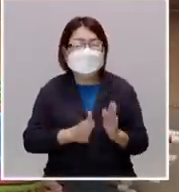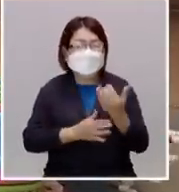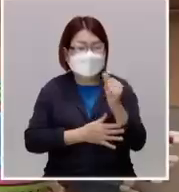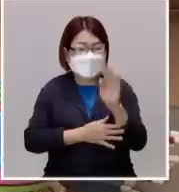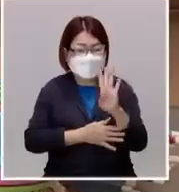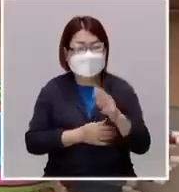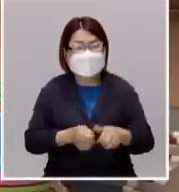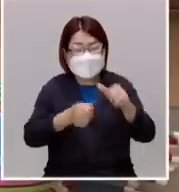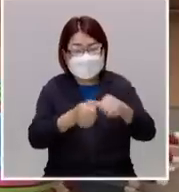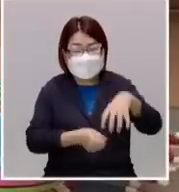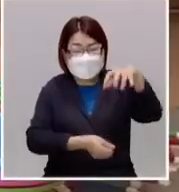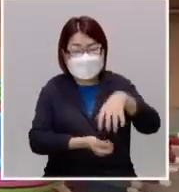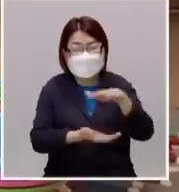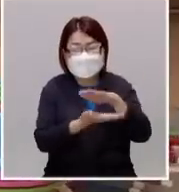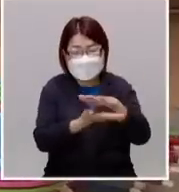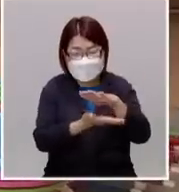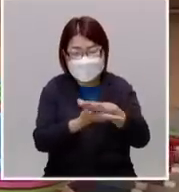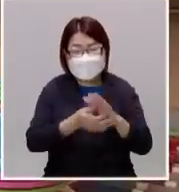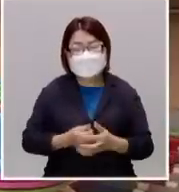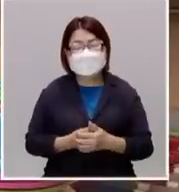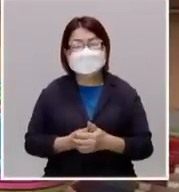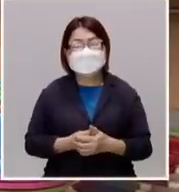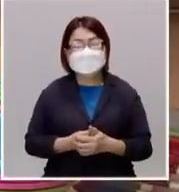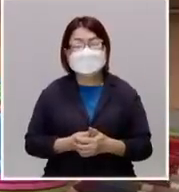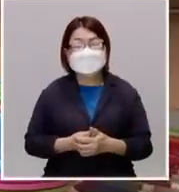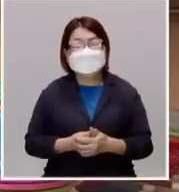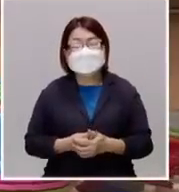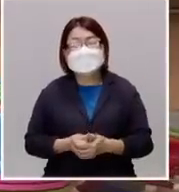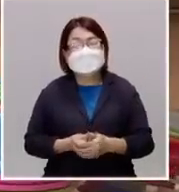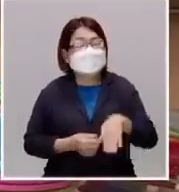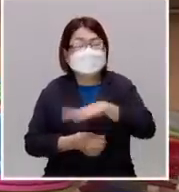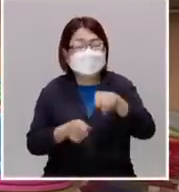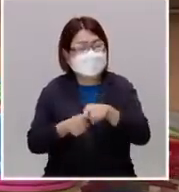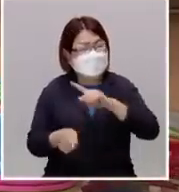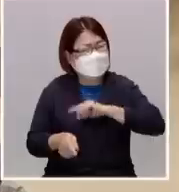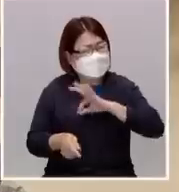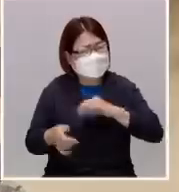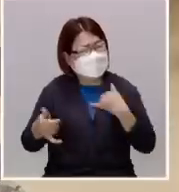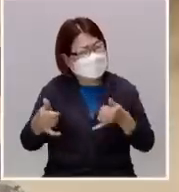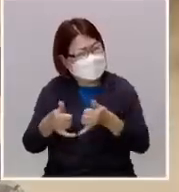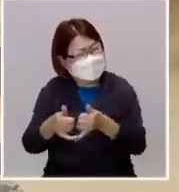านกาลูแปกลุ่มผู้สัมผัสเสี่ยงต่ำก็ให้กักตัวดูอาการอยู่ที่บ้านนะคะ